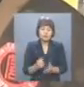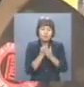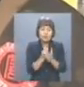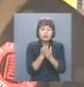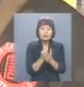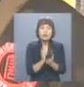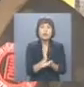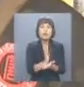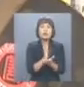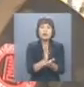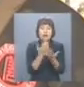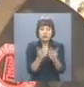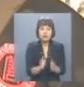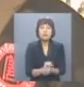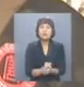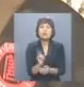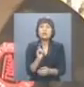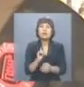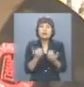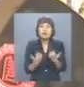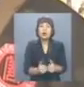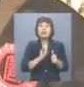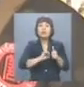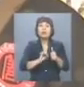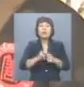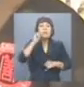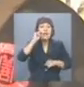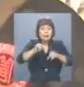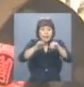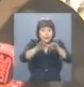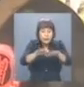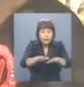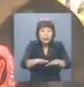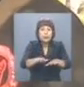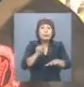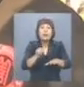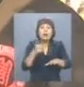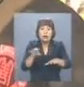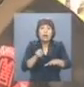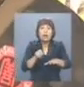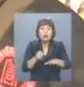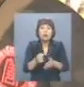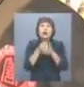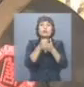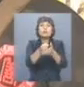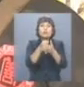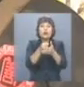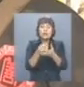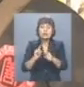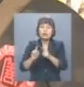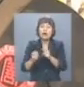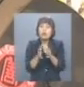ยแนะนำก็คือตอนนี้มันน้ำมันเริ่มลงแล้วครับแล้วตอนนี้การช่วยเหลือมันเยอะมากน